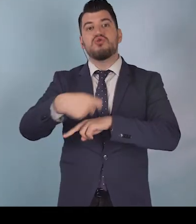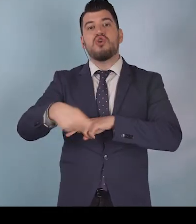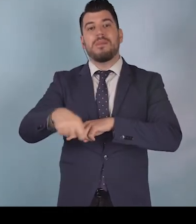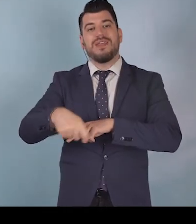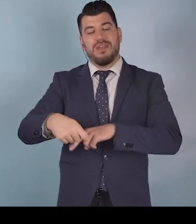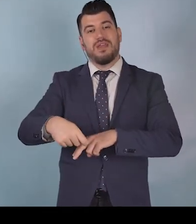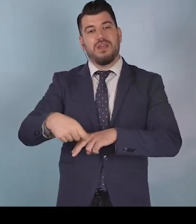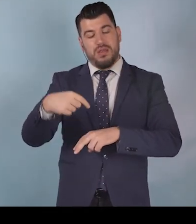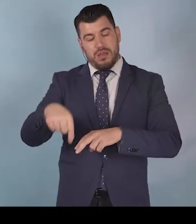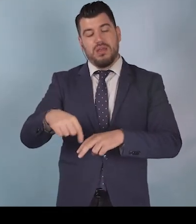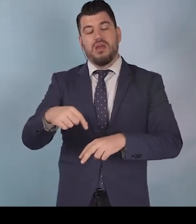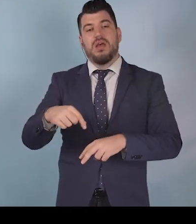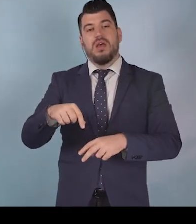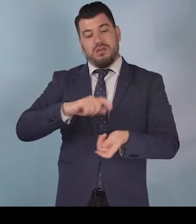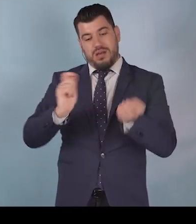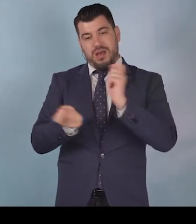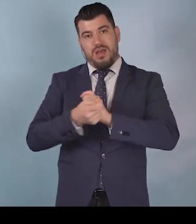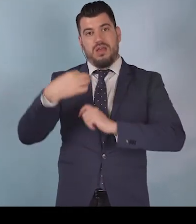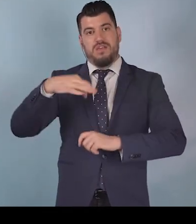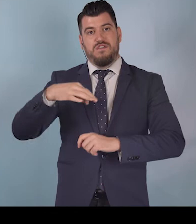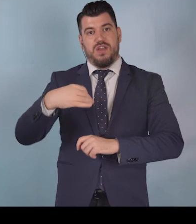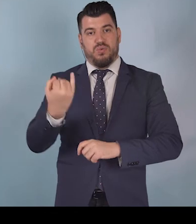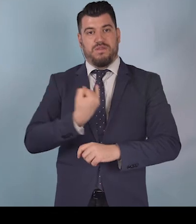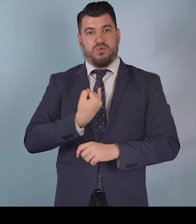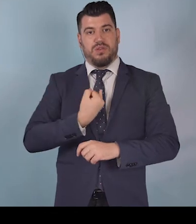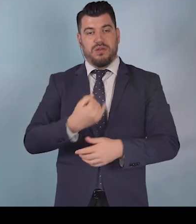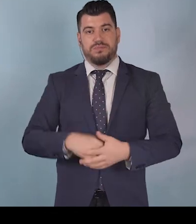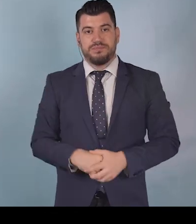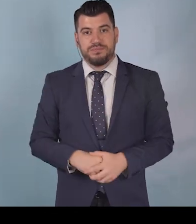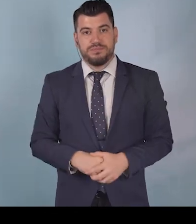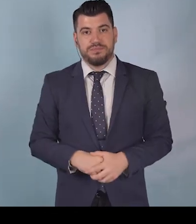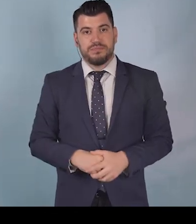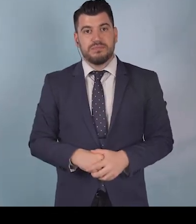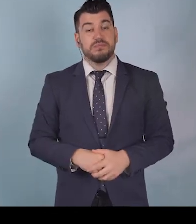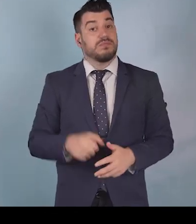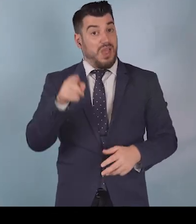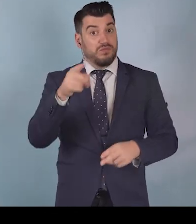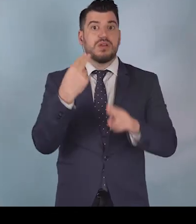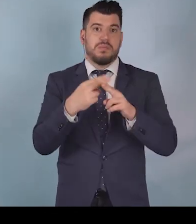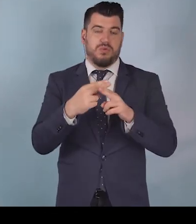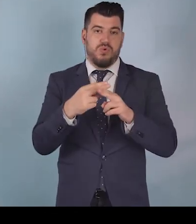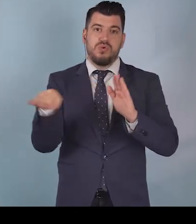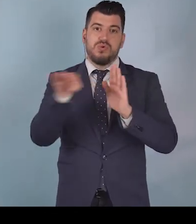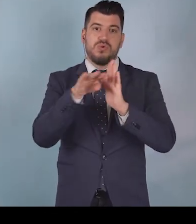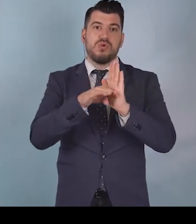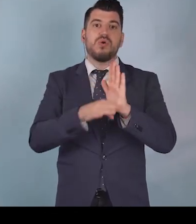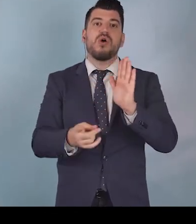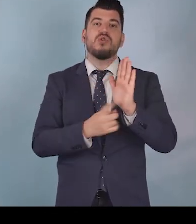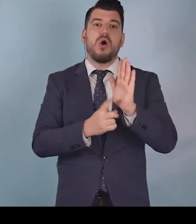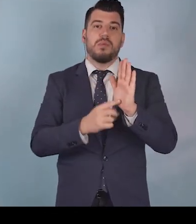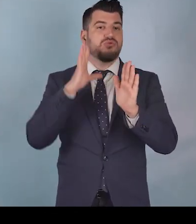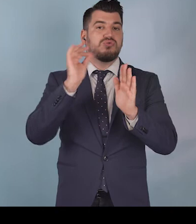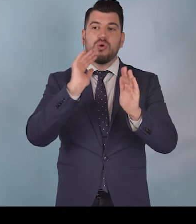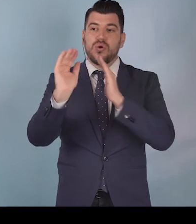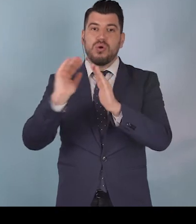αυτό για ΛΟΑΤΚΙ ζευγάρια ή ΛΟΑΤΚΙ οικογένειες και στην νομική αναγνώριση ταυτότητας φύλου. Θα ήθελα